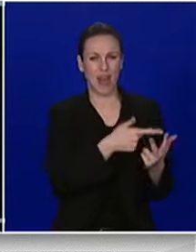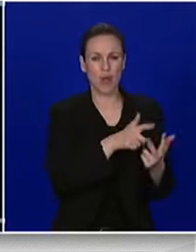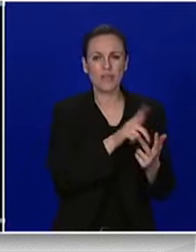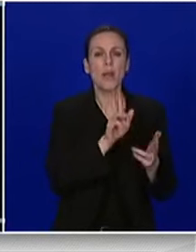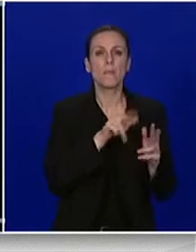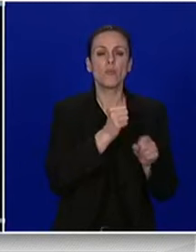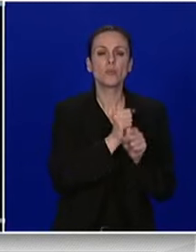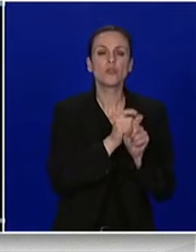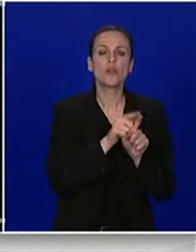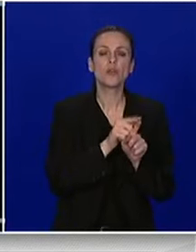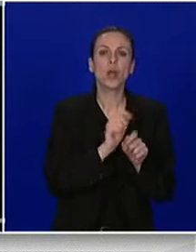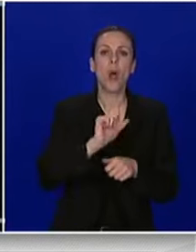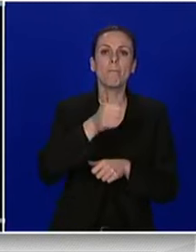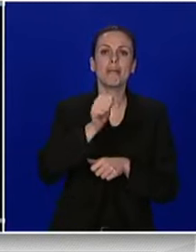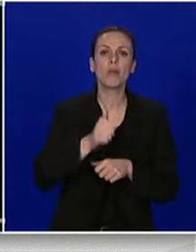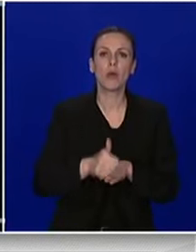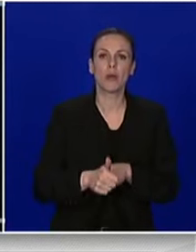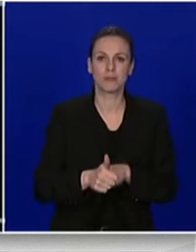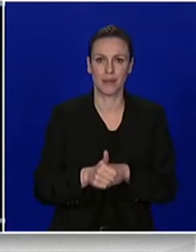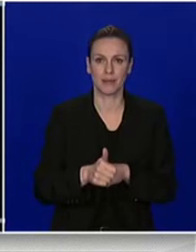takozvano prioritetno